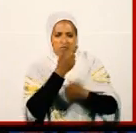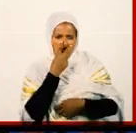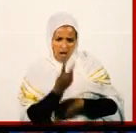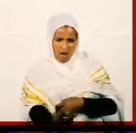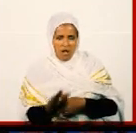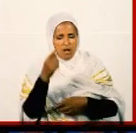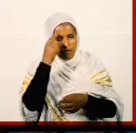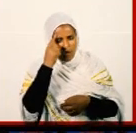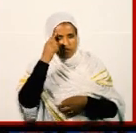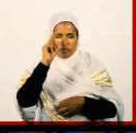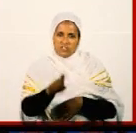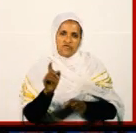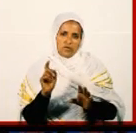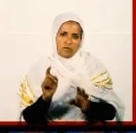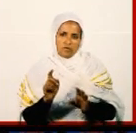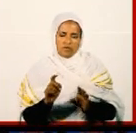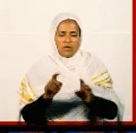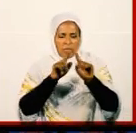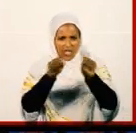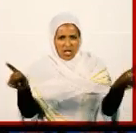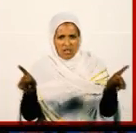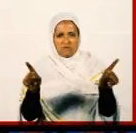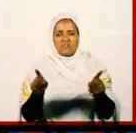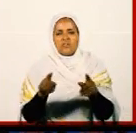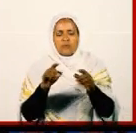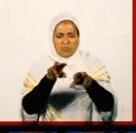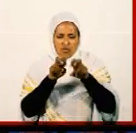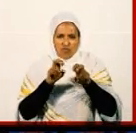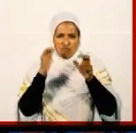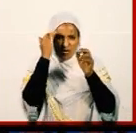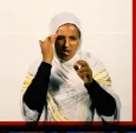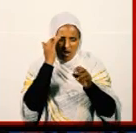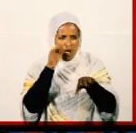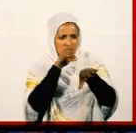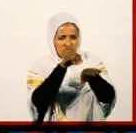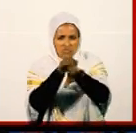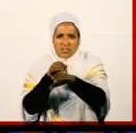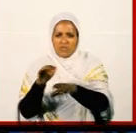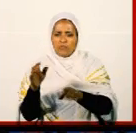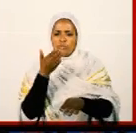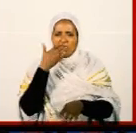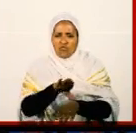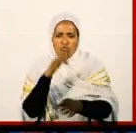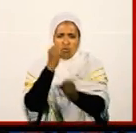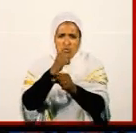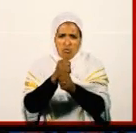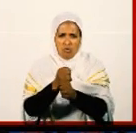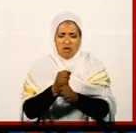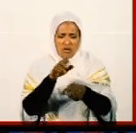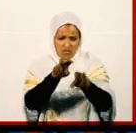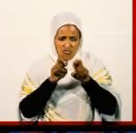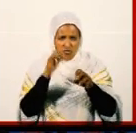መልኩ በክፉ ህሊና በመነሳሳት የማይሆን ነገር የሚያደርጉ ሰዎች ከክፉ ሀሳባቸው ከክፉ ተግባራቸው እግዚአብሔር